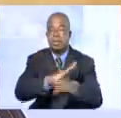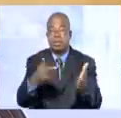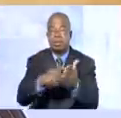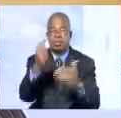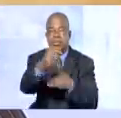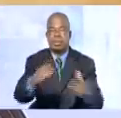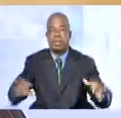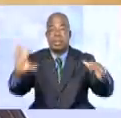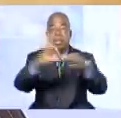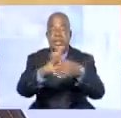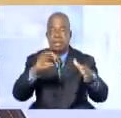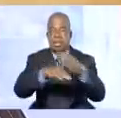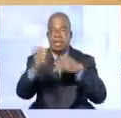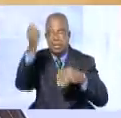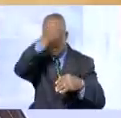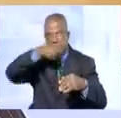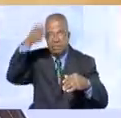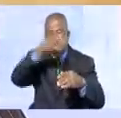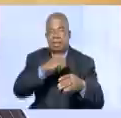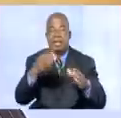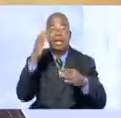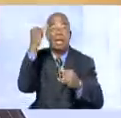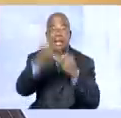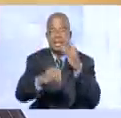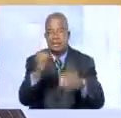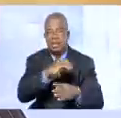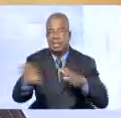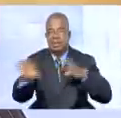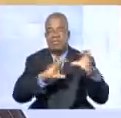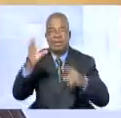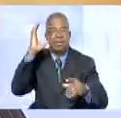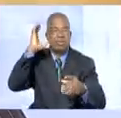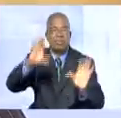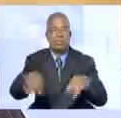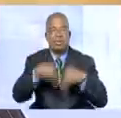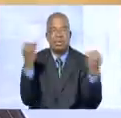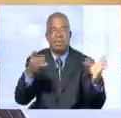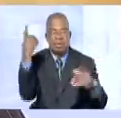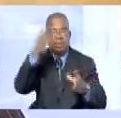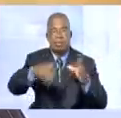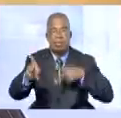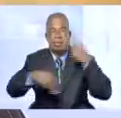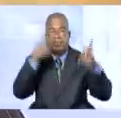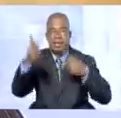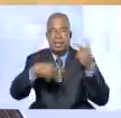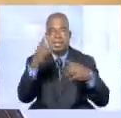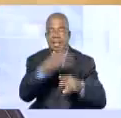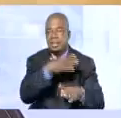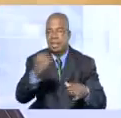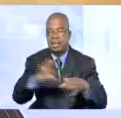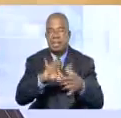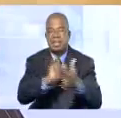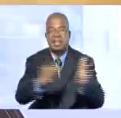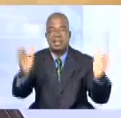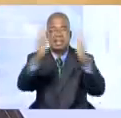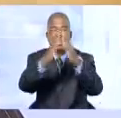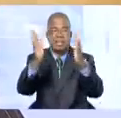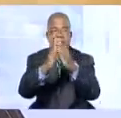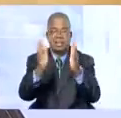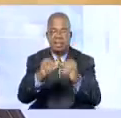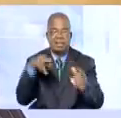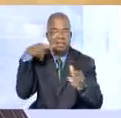partenariat en Afrique. Au terme de la rencontre, il a animé une conférence de presse pour faire le point des acquis de la participation ivoirienne.